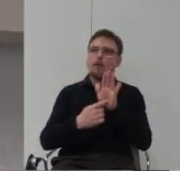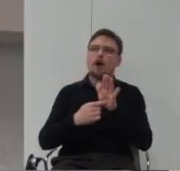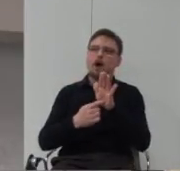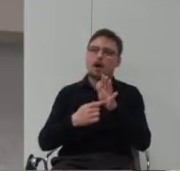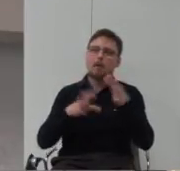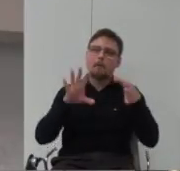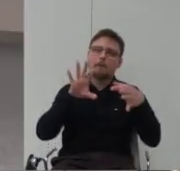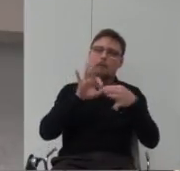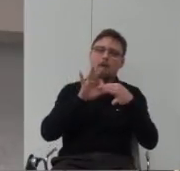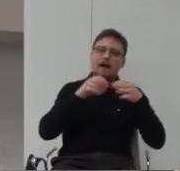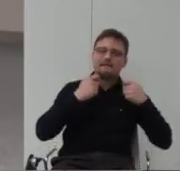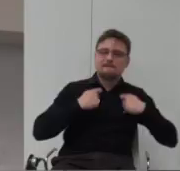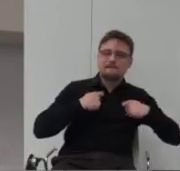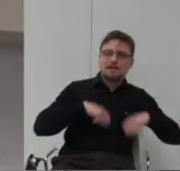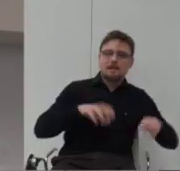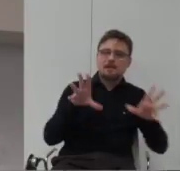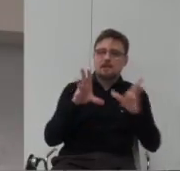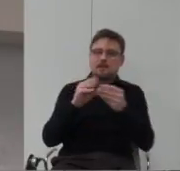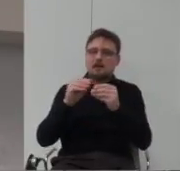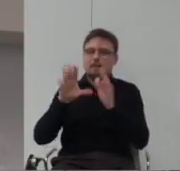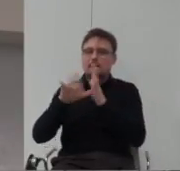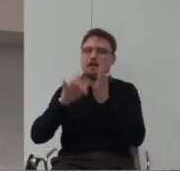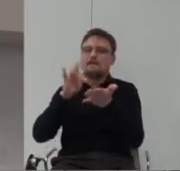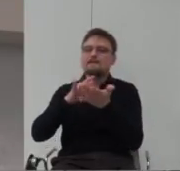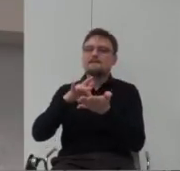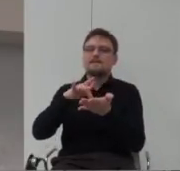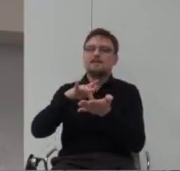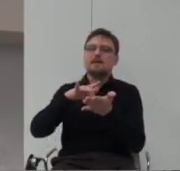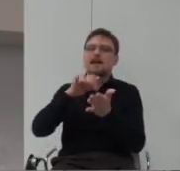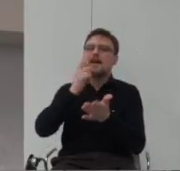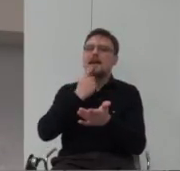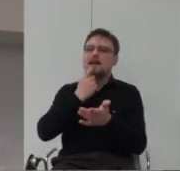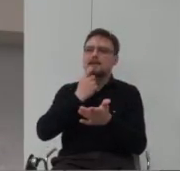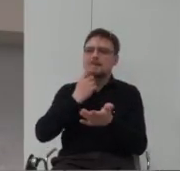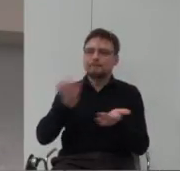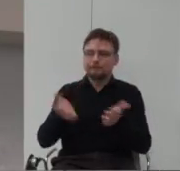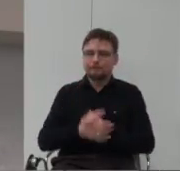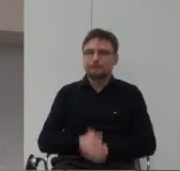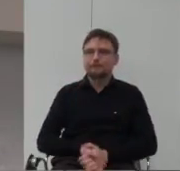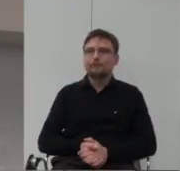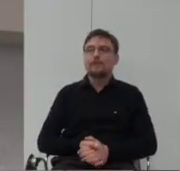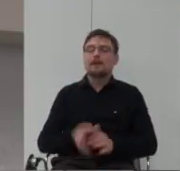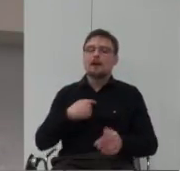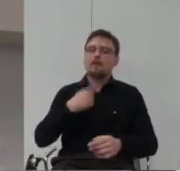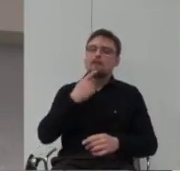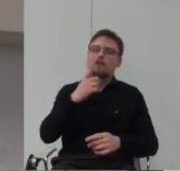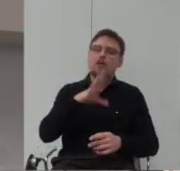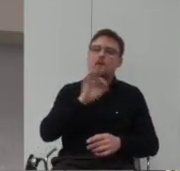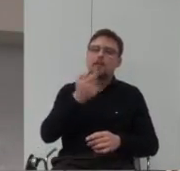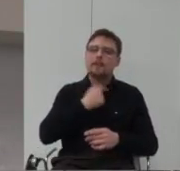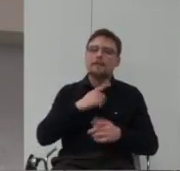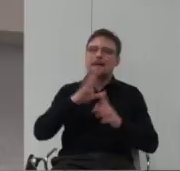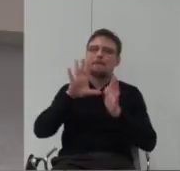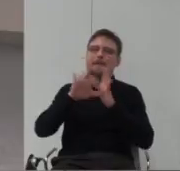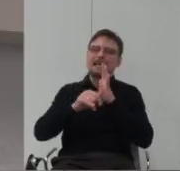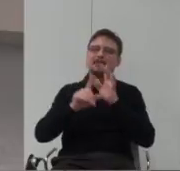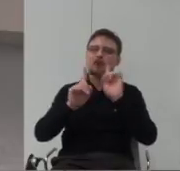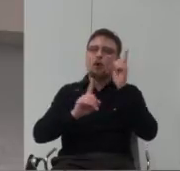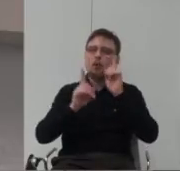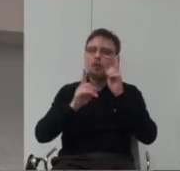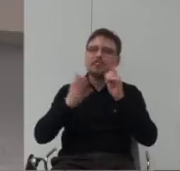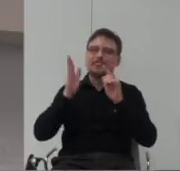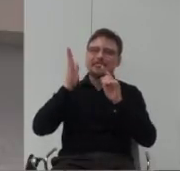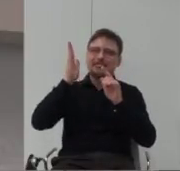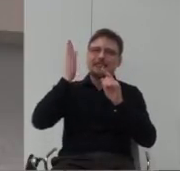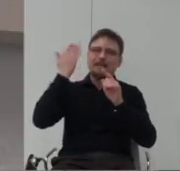Maps, pokazując ten niezwykły styk wsi i miasta w Kielcach. No jak